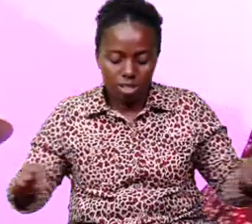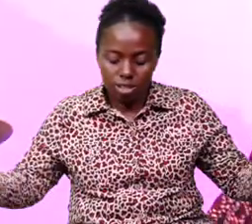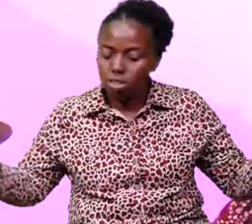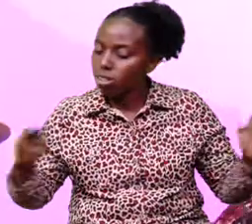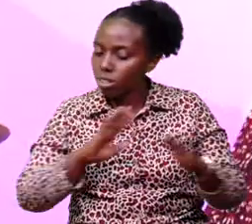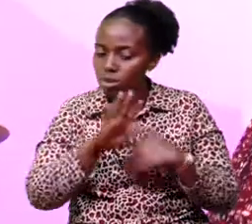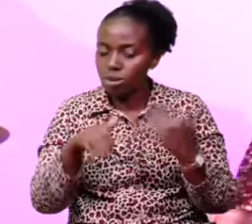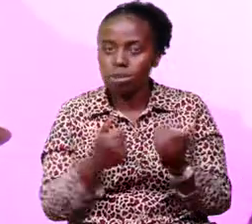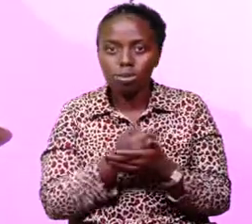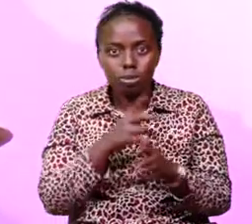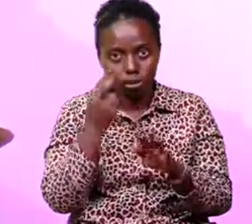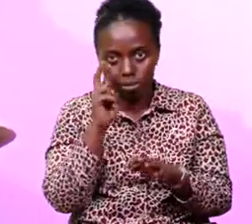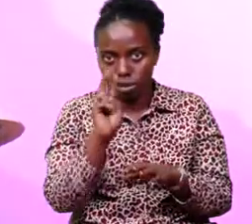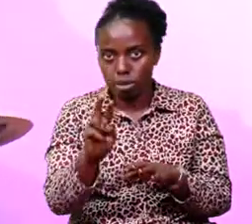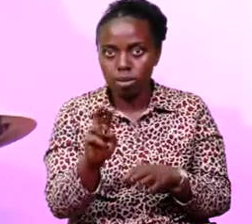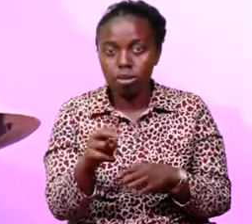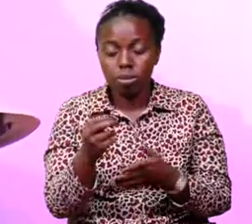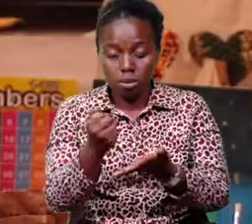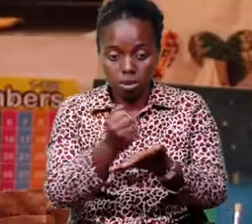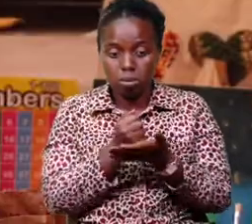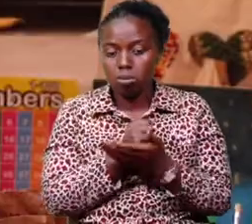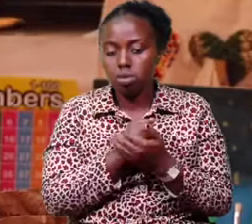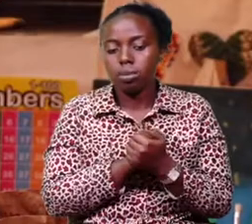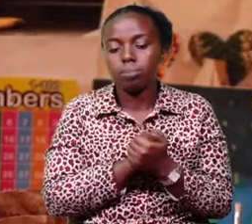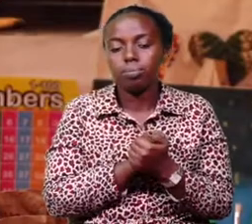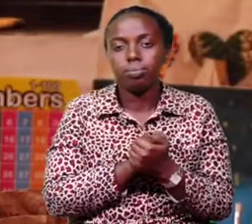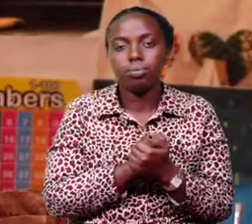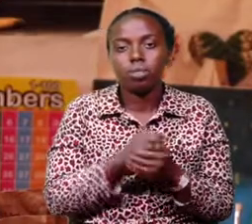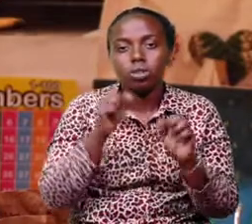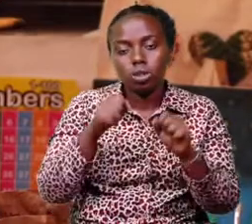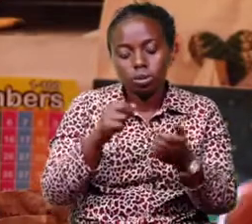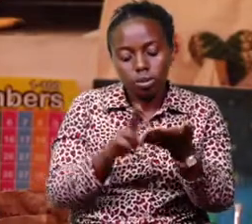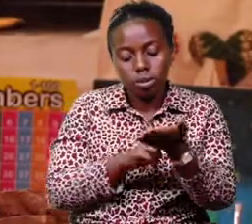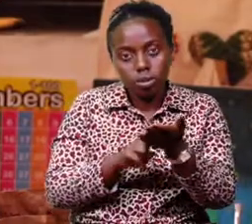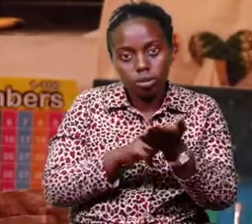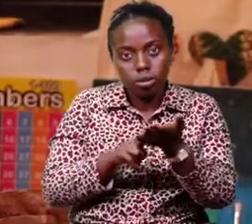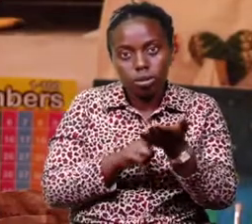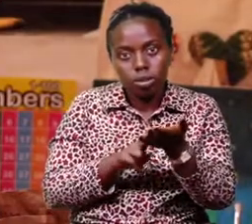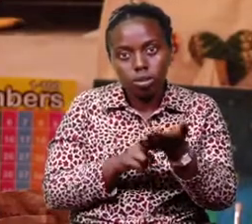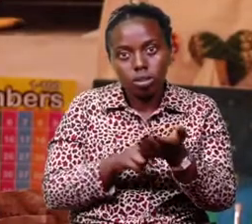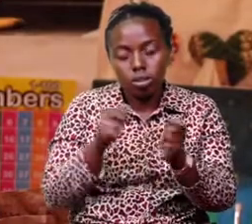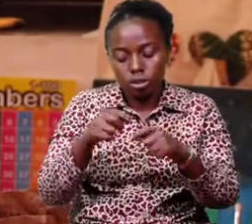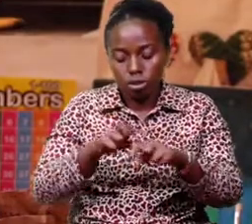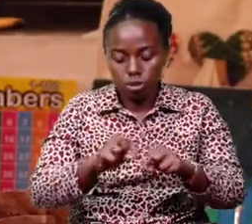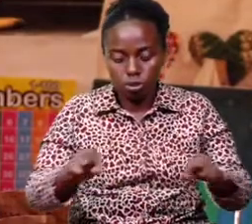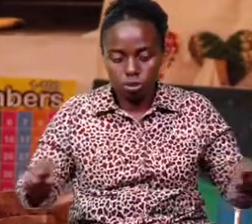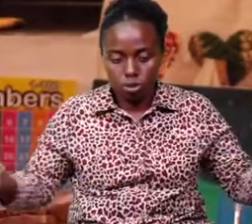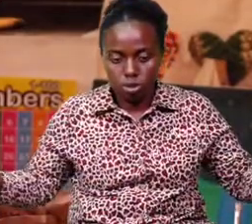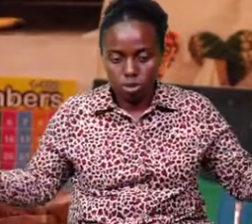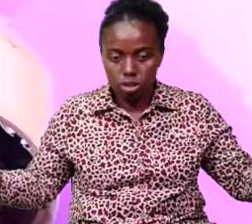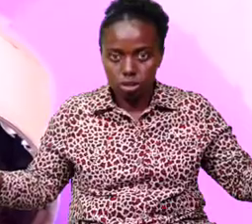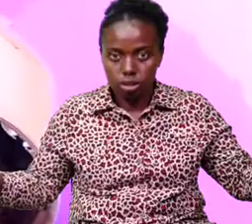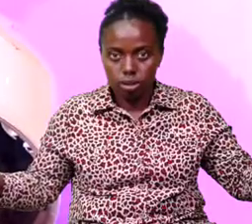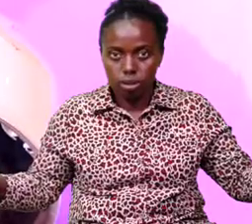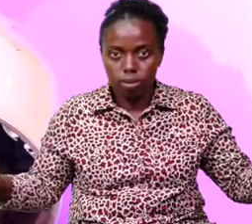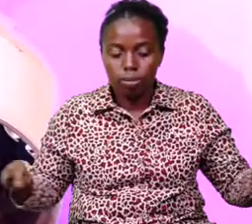zose murazireba. Izi ni byo tugiye turi bwifashisha kugira ngo. Ni ukuvuga ngo dushobora gukoresha, ushobora gukoresha urusinga,